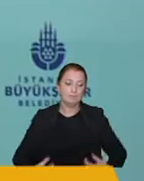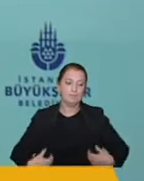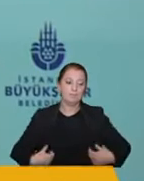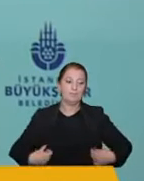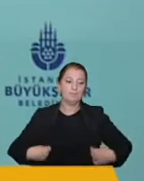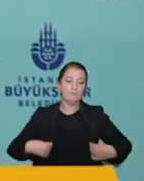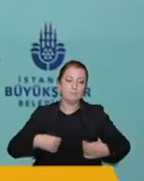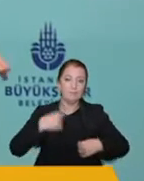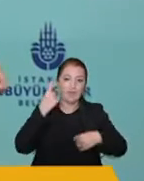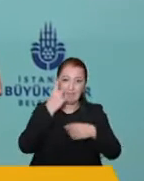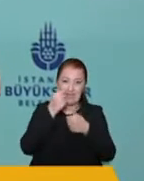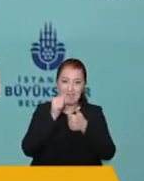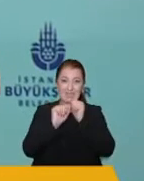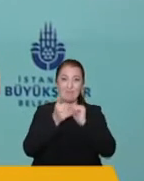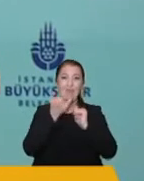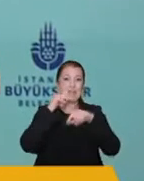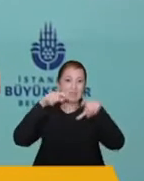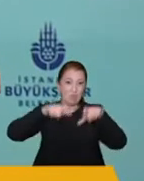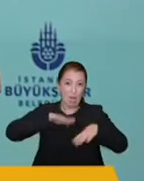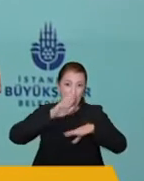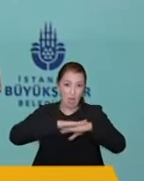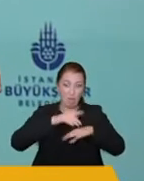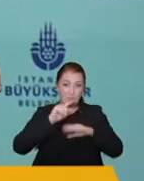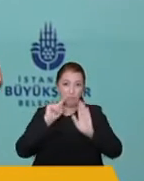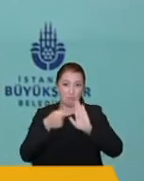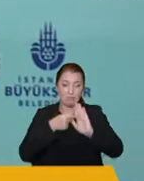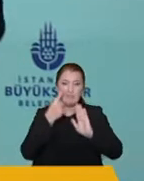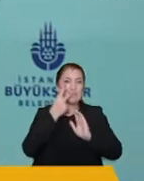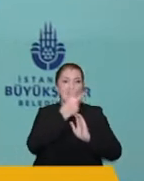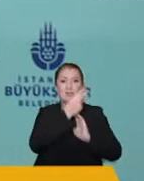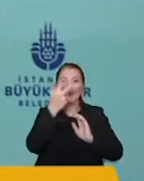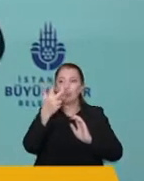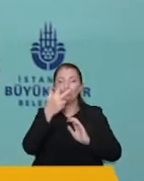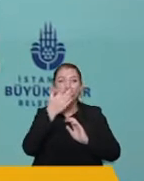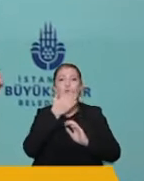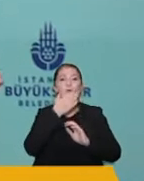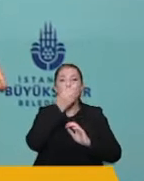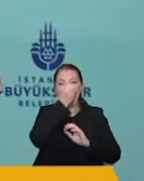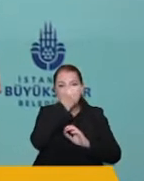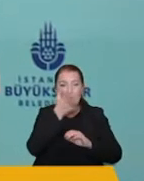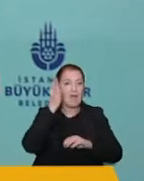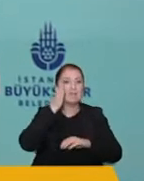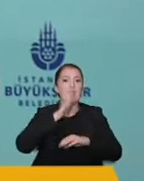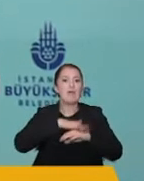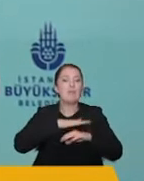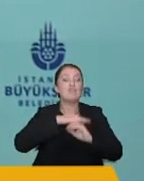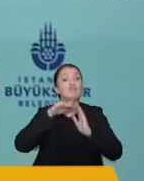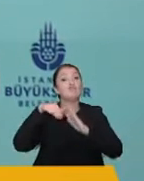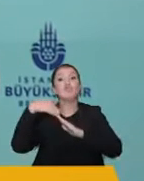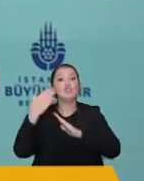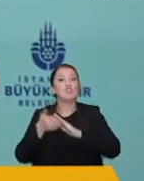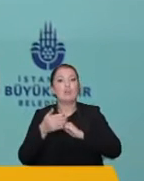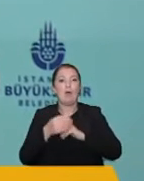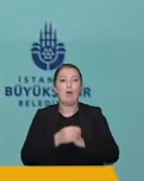Bir spor salonu yaptığını gösterebilir mi? 2-3 tane okulun bahçesine okul için yapılanların dışında.